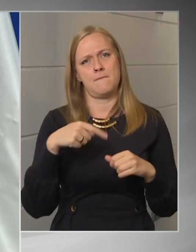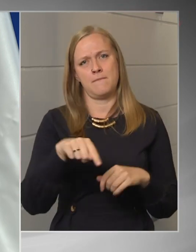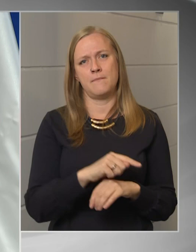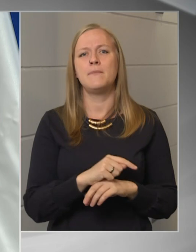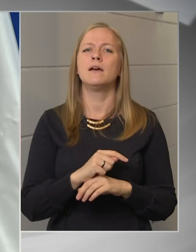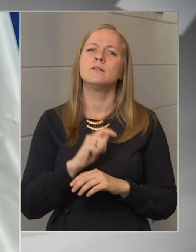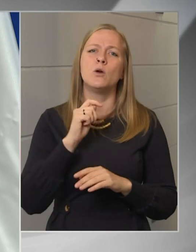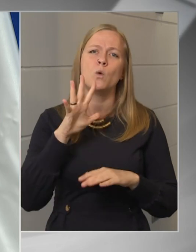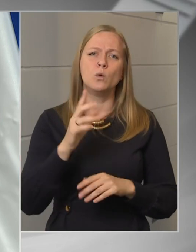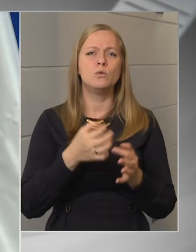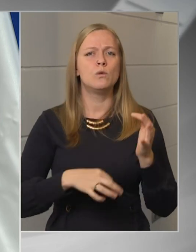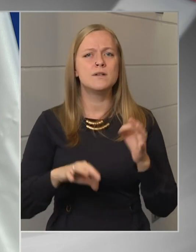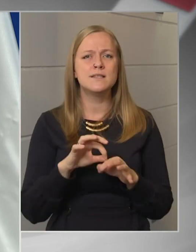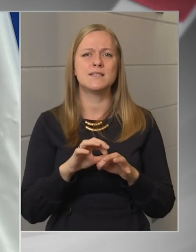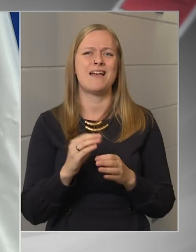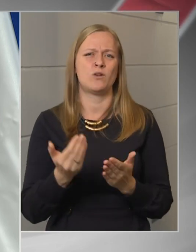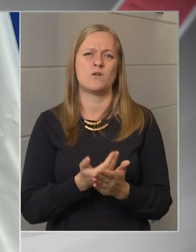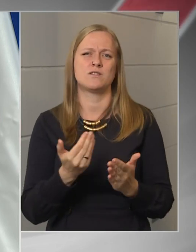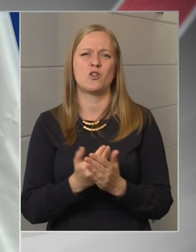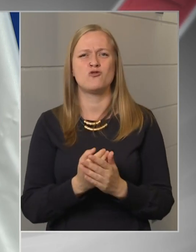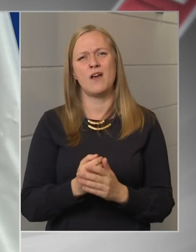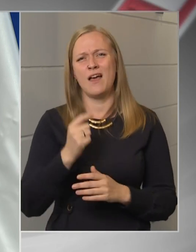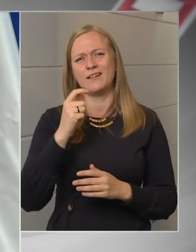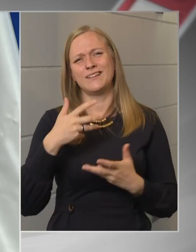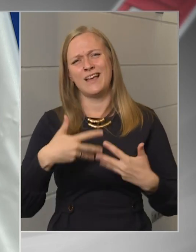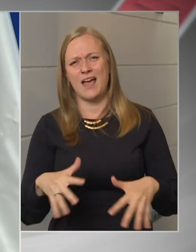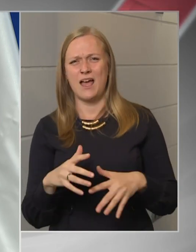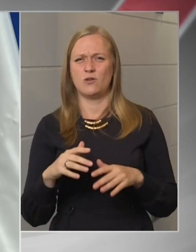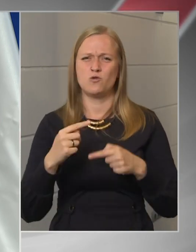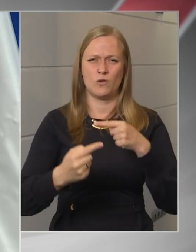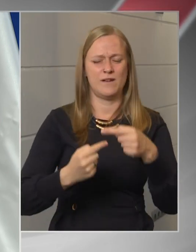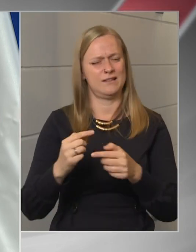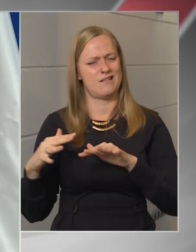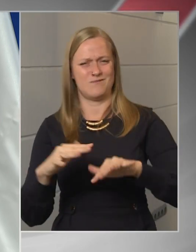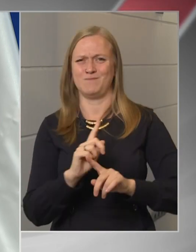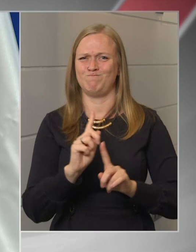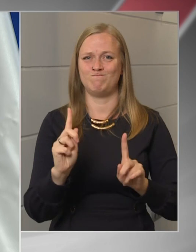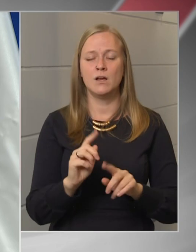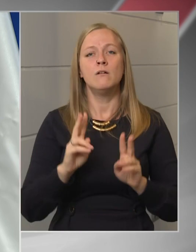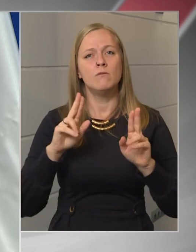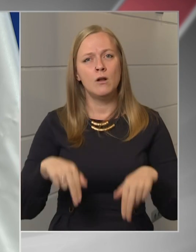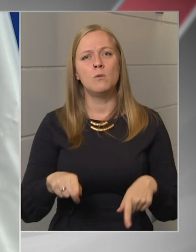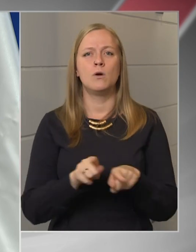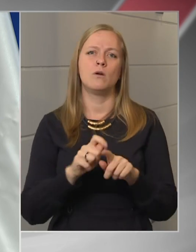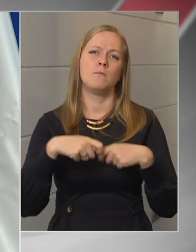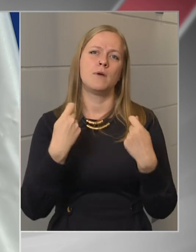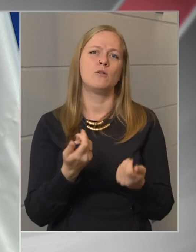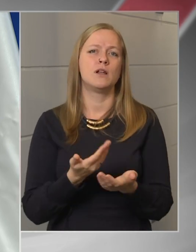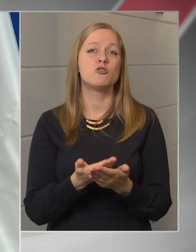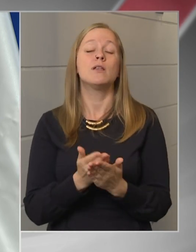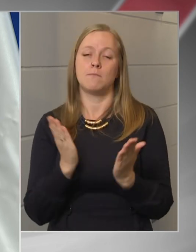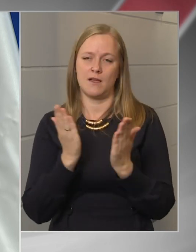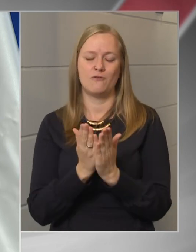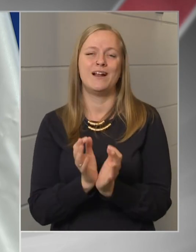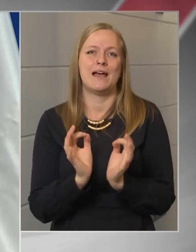mezőgazdaságát a káros következményektől. Jobb lenne, hogyha egy ebben az esetben valóban olyan megoldást találnánk, megfelel az eredeti